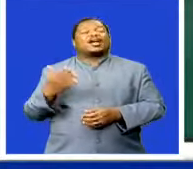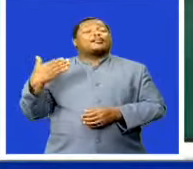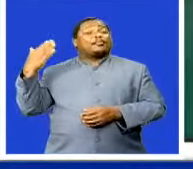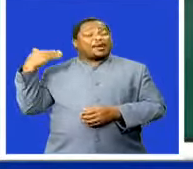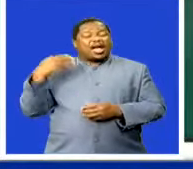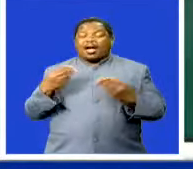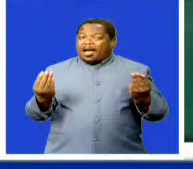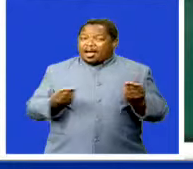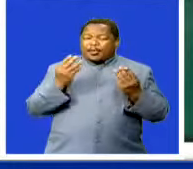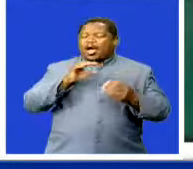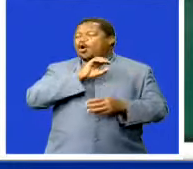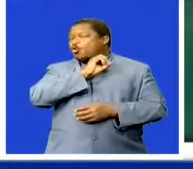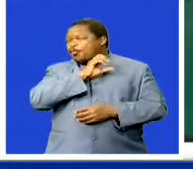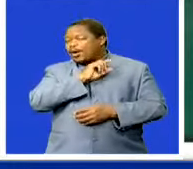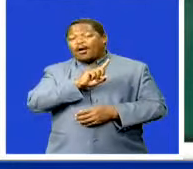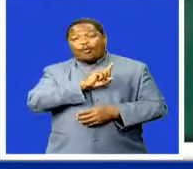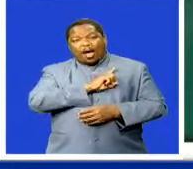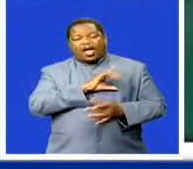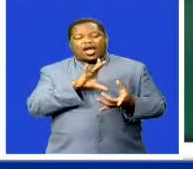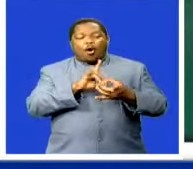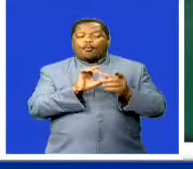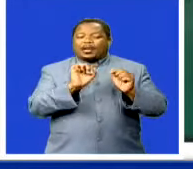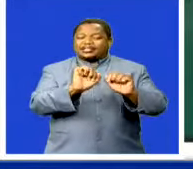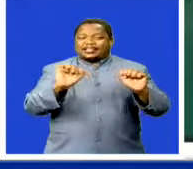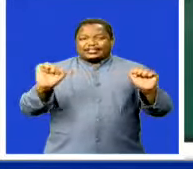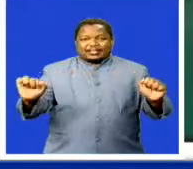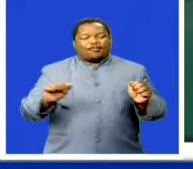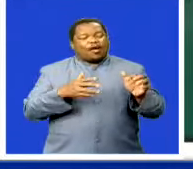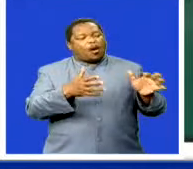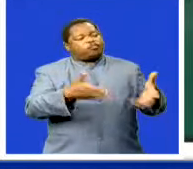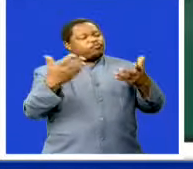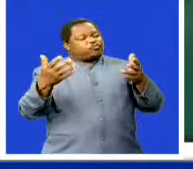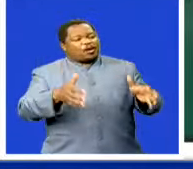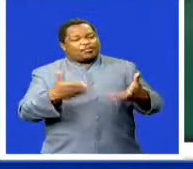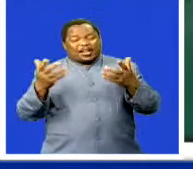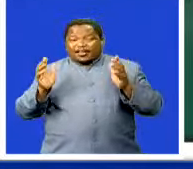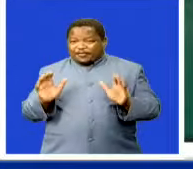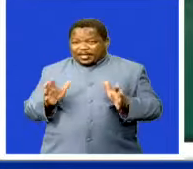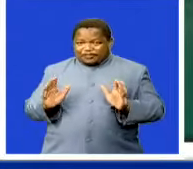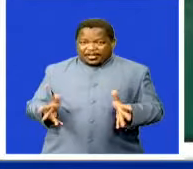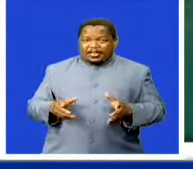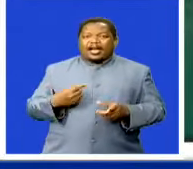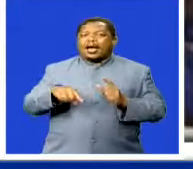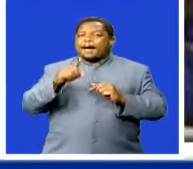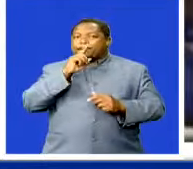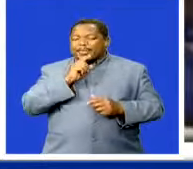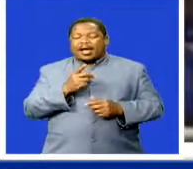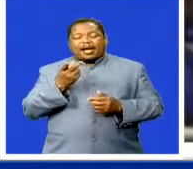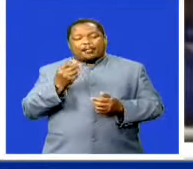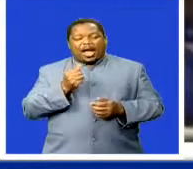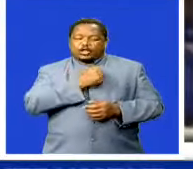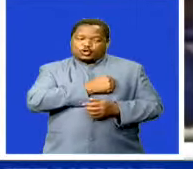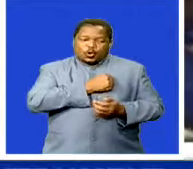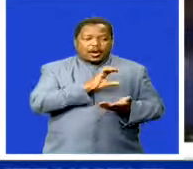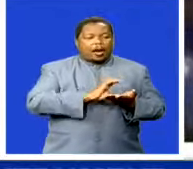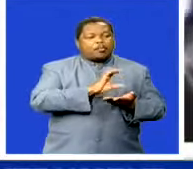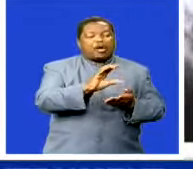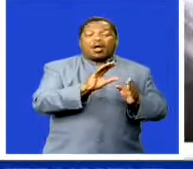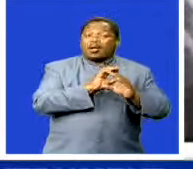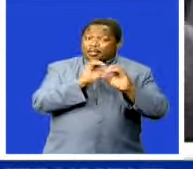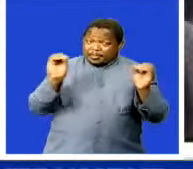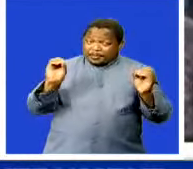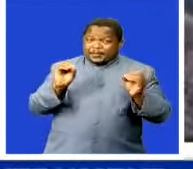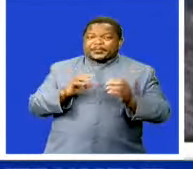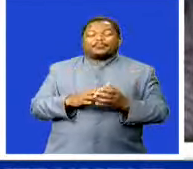ngesikhathi sisuswa lapho kwakhiwa khona sikhumulo setindiza esikhuphe. Uhulumende ukubone kukuhle ukuthi athathe imivo yesive ayisebente